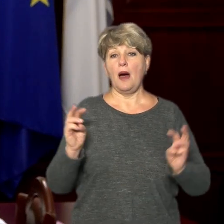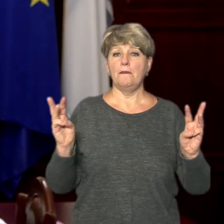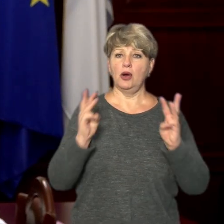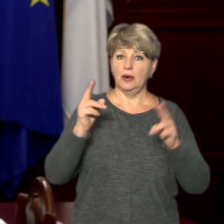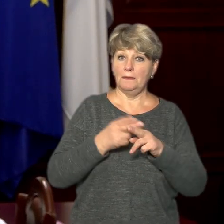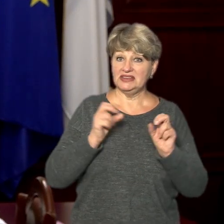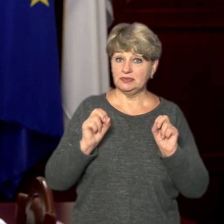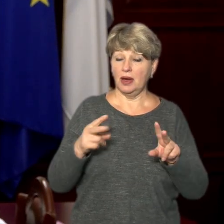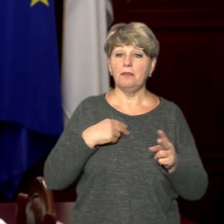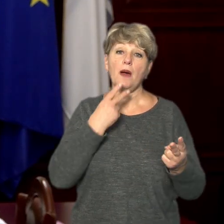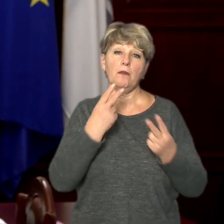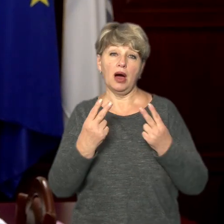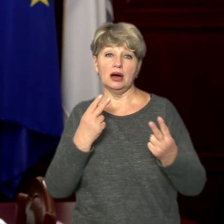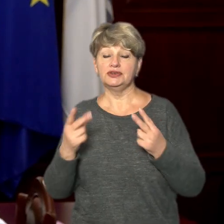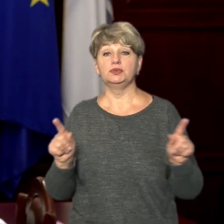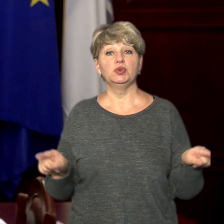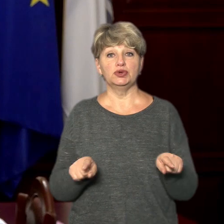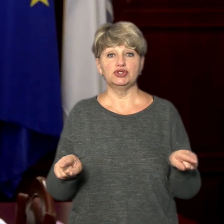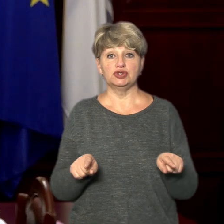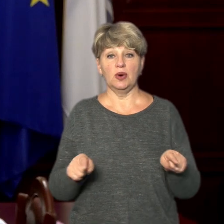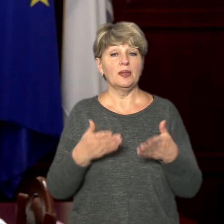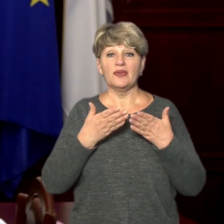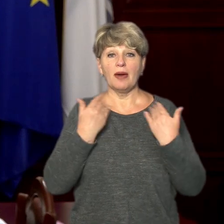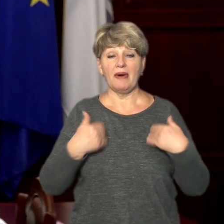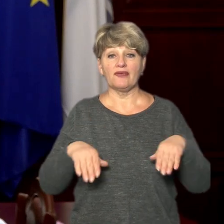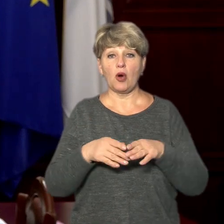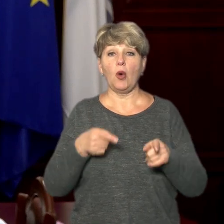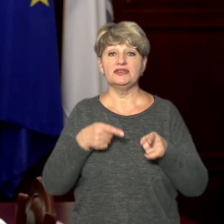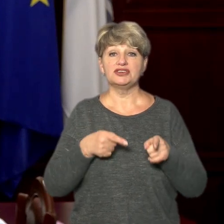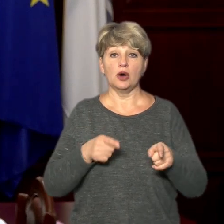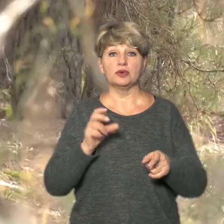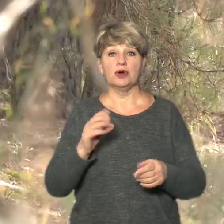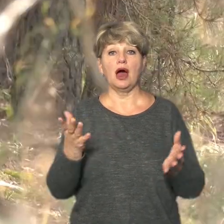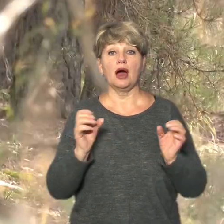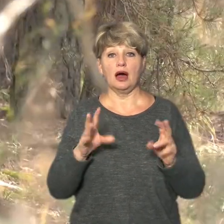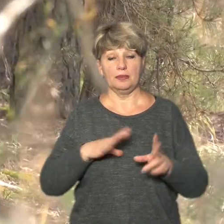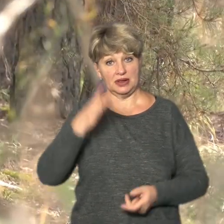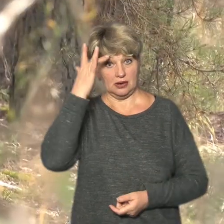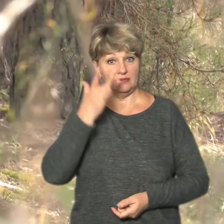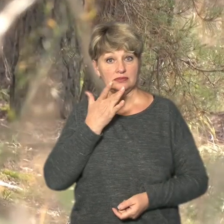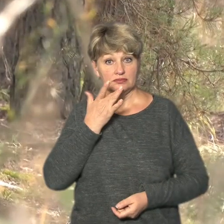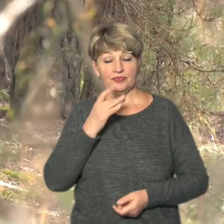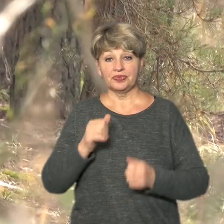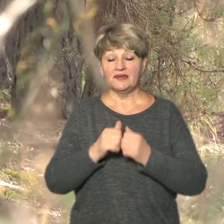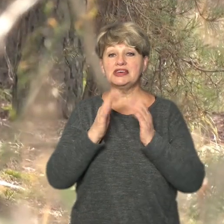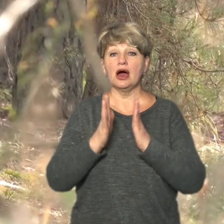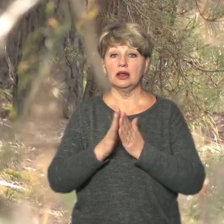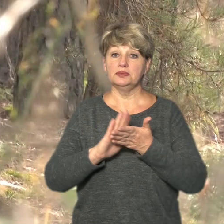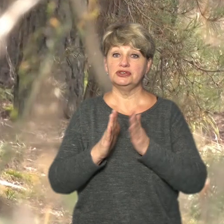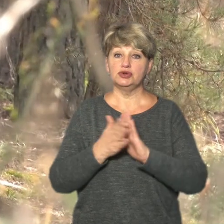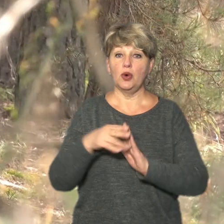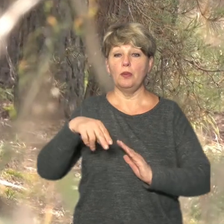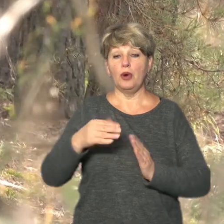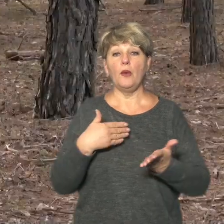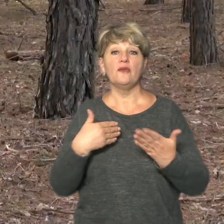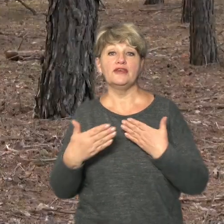безпеки ми бачимо що вже не має такої загрози як була влітку і загалом ситуація по відношенню